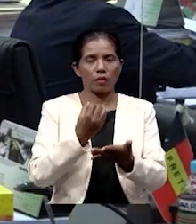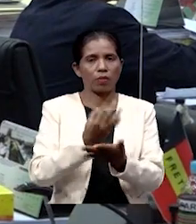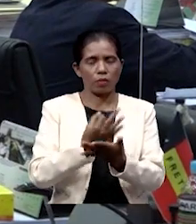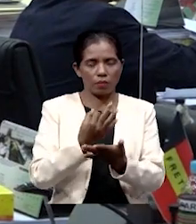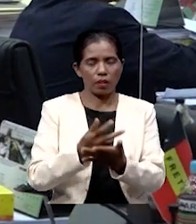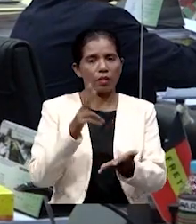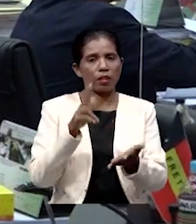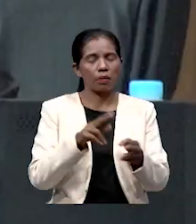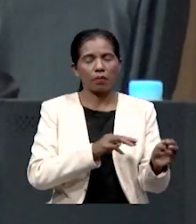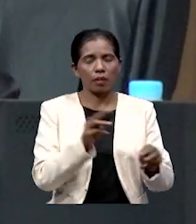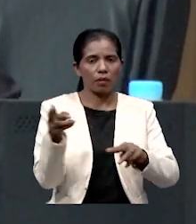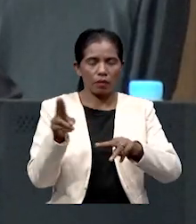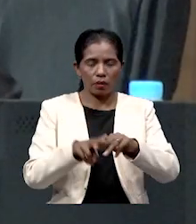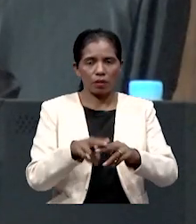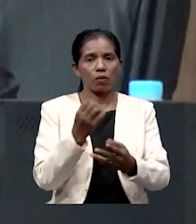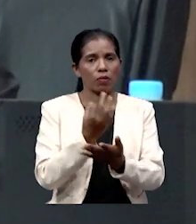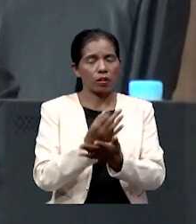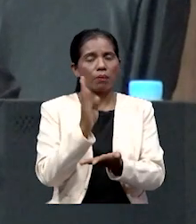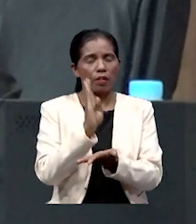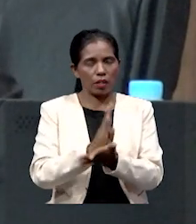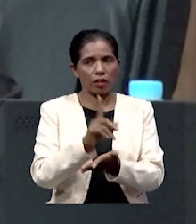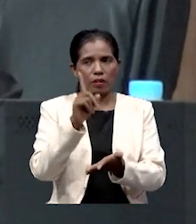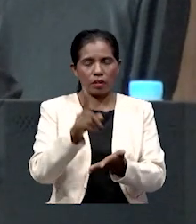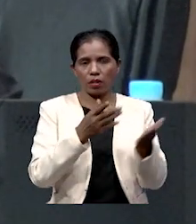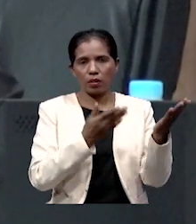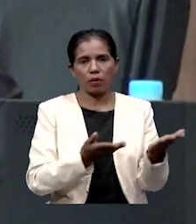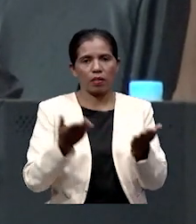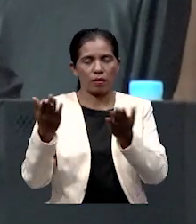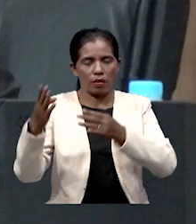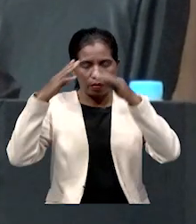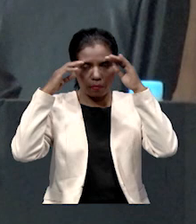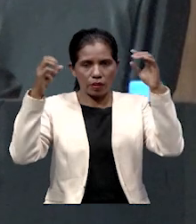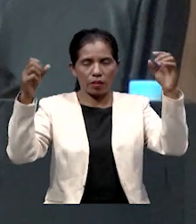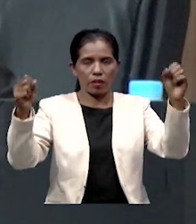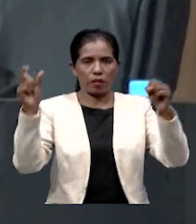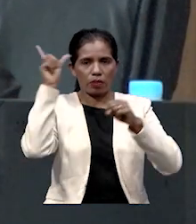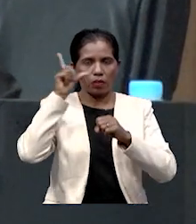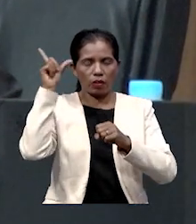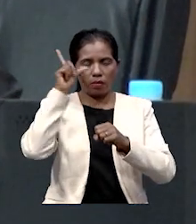retificativo, romontante bilhão e daresin, no haruka quedas ba Presidente República